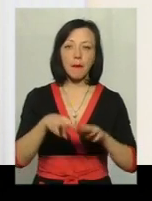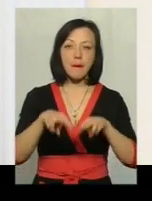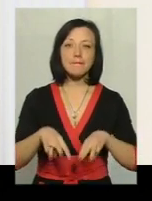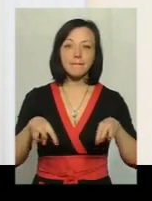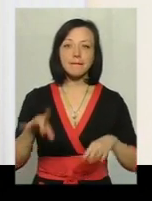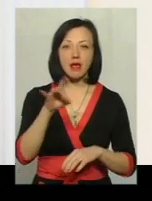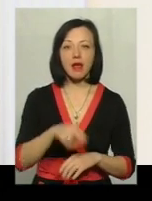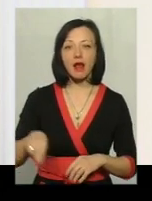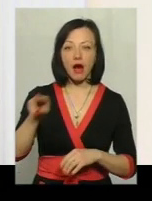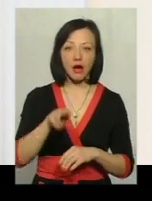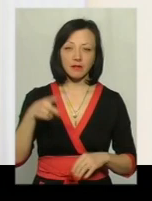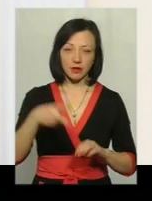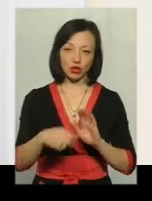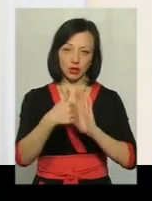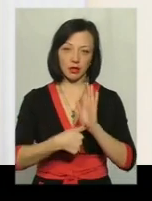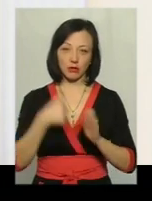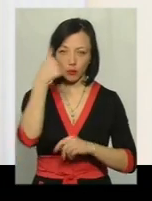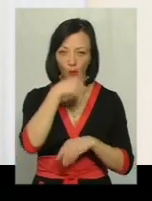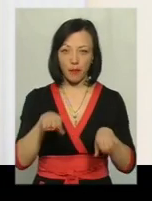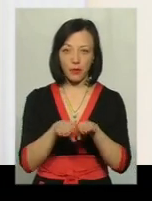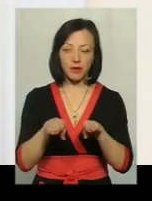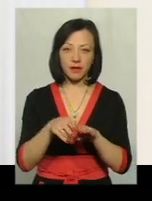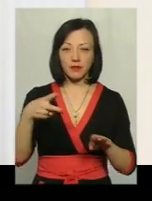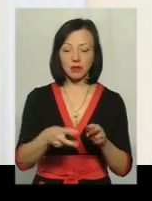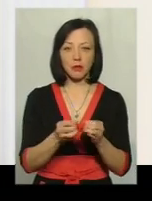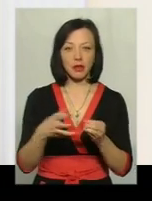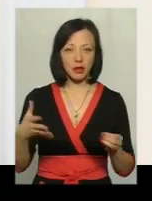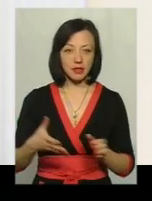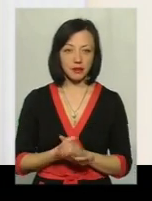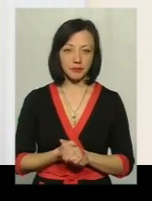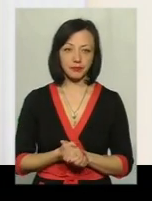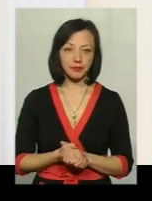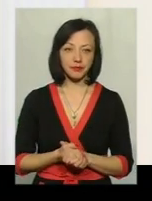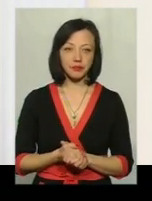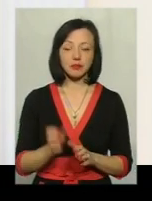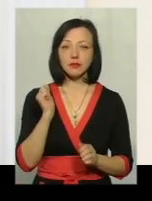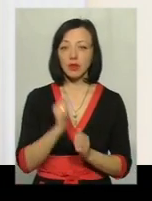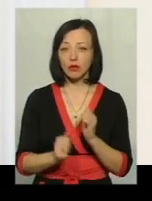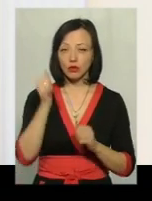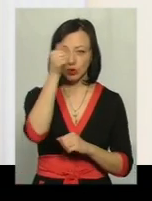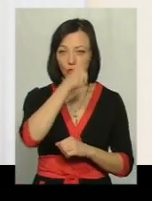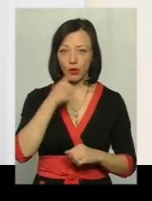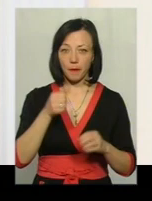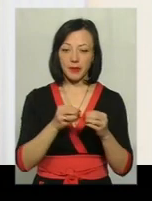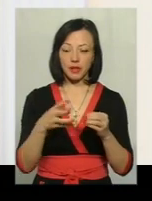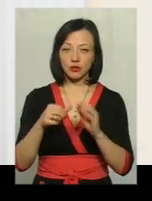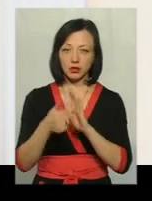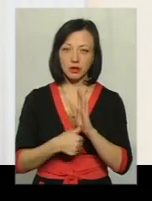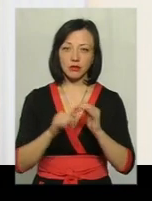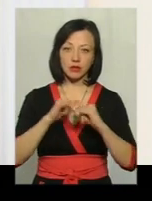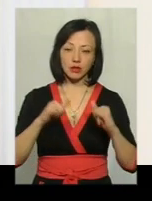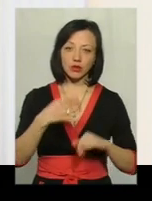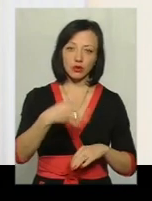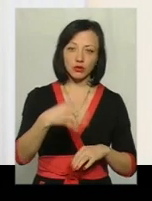мільярдів тільки в 2016 році порівняно з 2015. Кожного року 15-16 вони зростали там